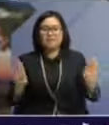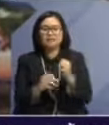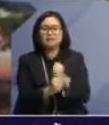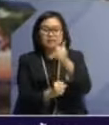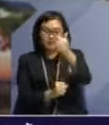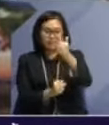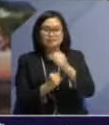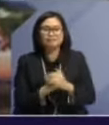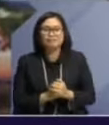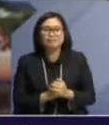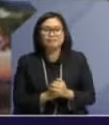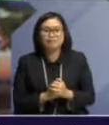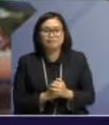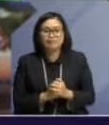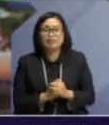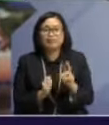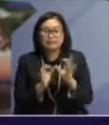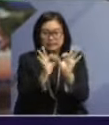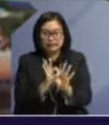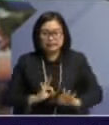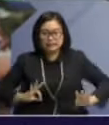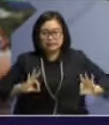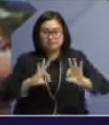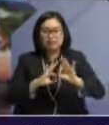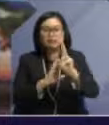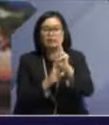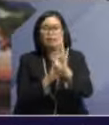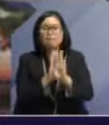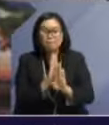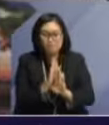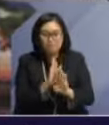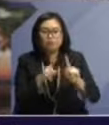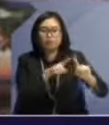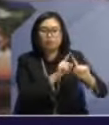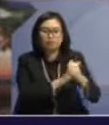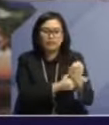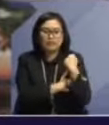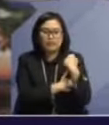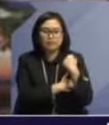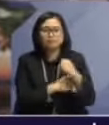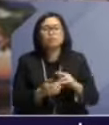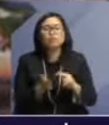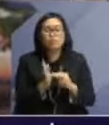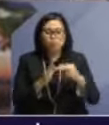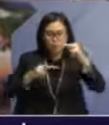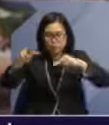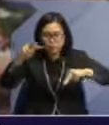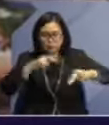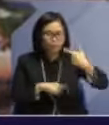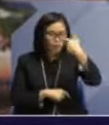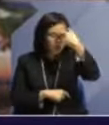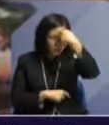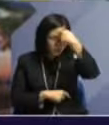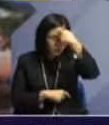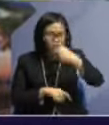กติแต่แน่นอนนะครับว่าก็จะมีระเบียบของทางด้านสบคเข้ามาควบคุมอย่างเช่นใช้วิธี New Normal ตรวจอุณหภูมิล้